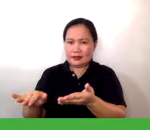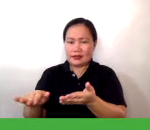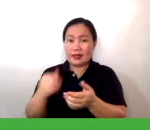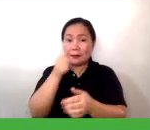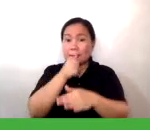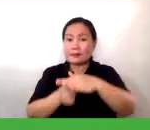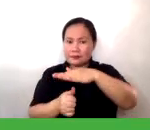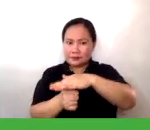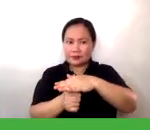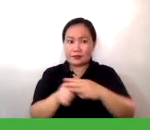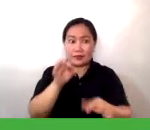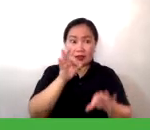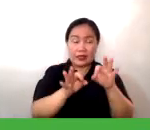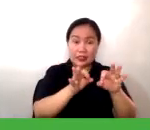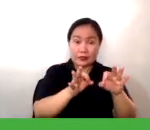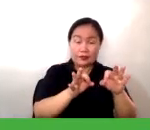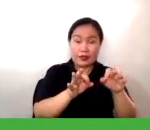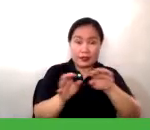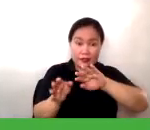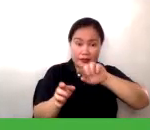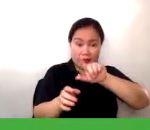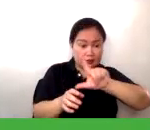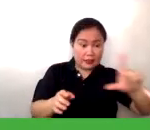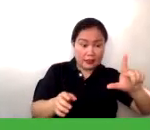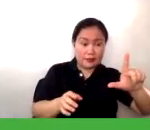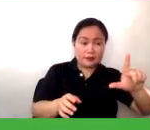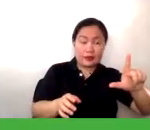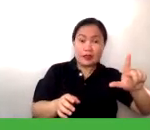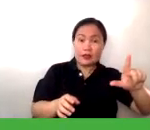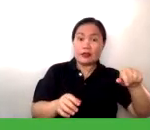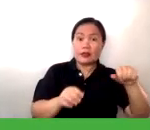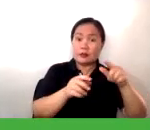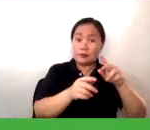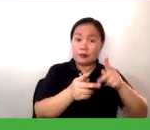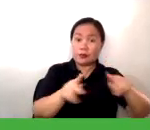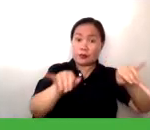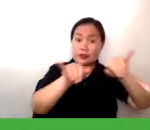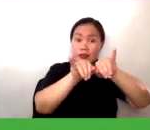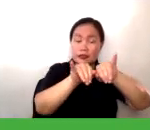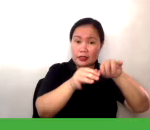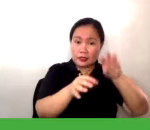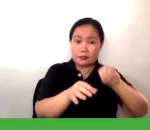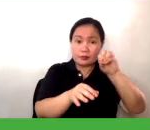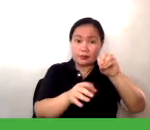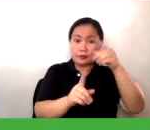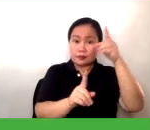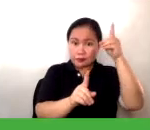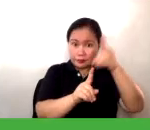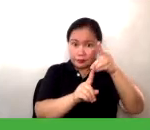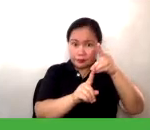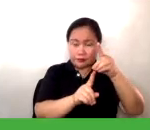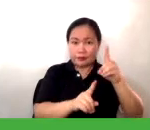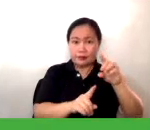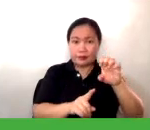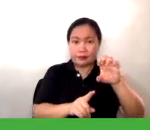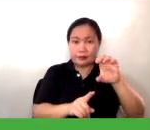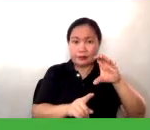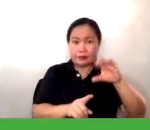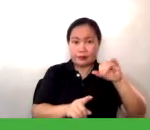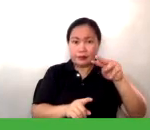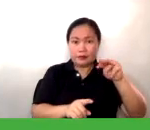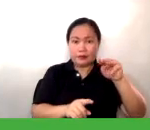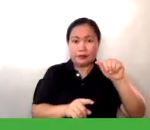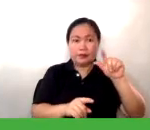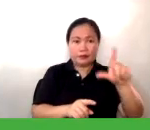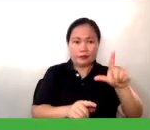ha. Pero pag ang decimal point ay nandun sa unahan, sa left side, ilalagay po. So, since nandito na siya, hindi na po natin